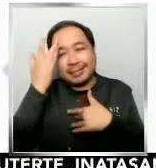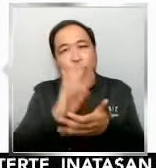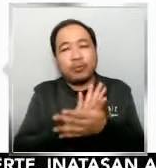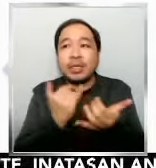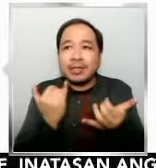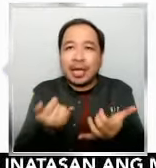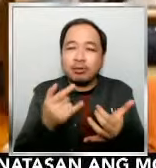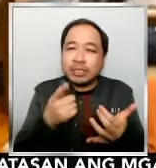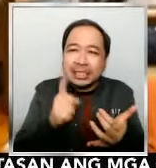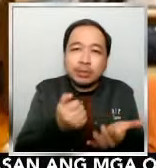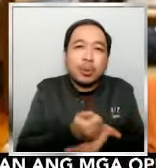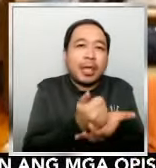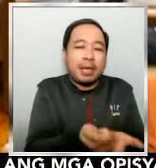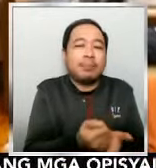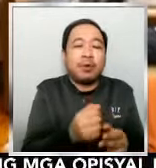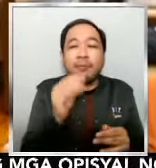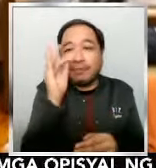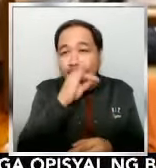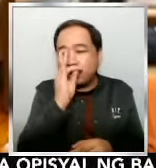pamumulitika.